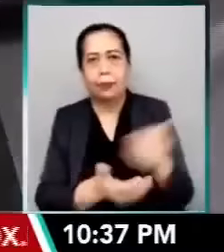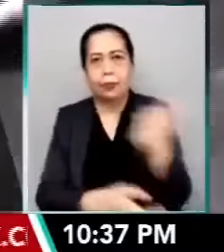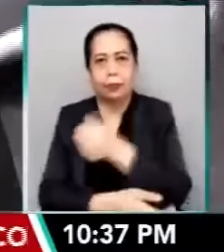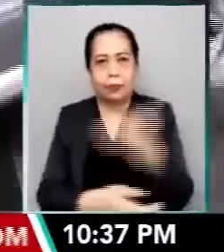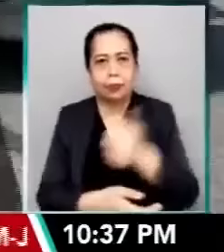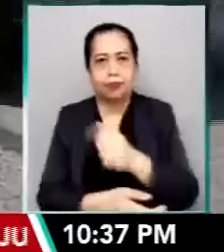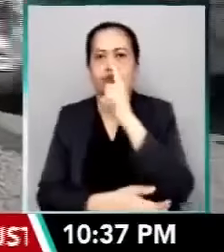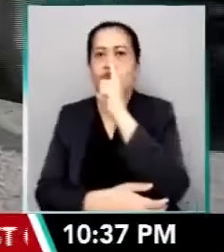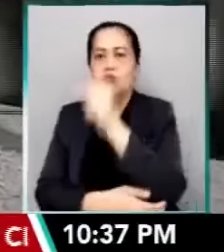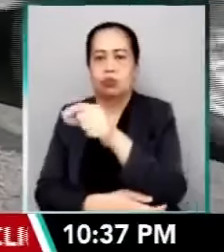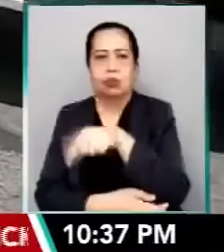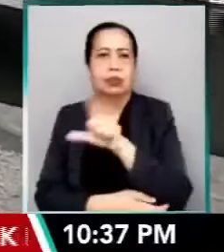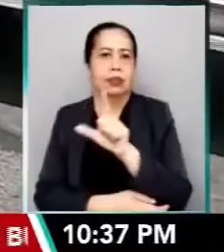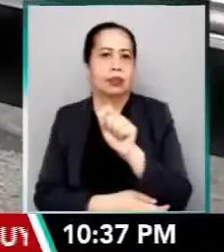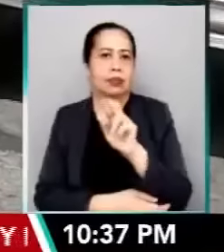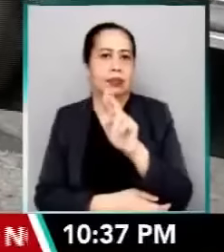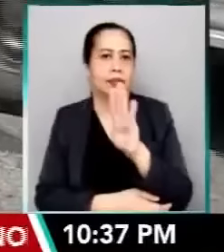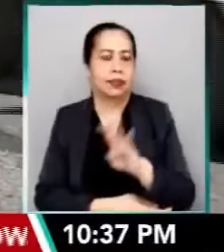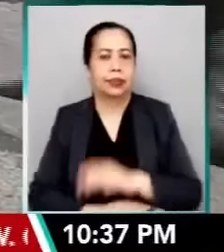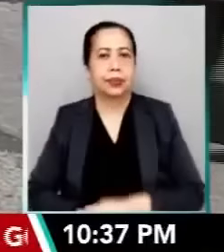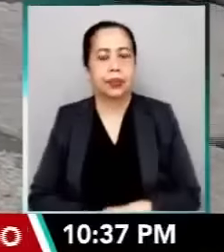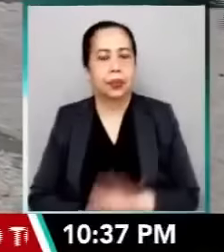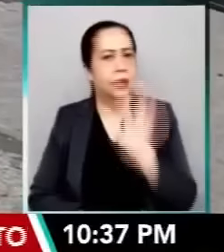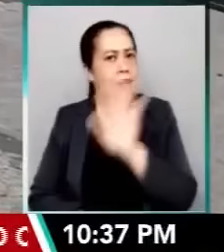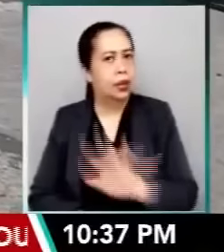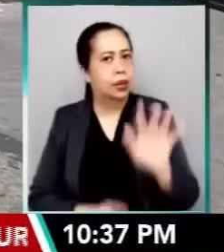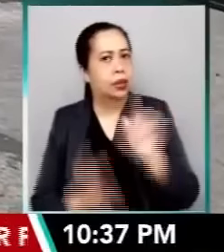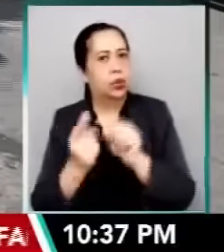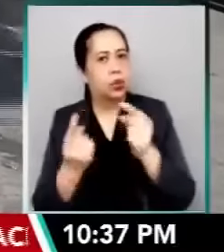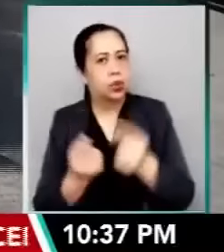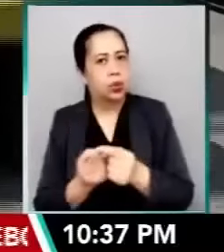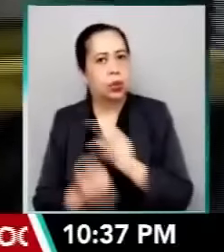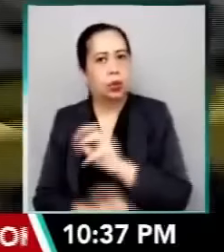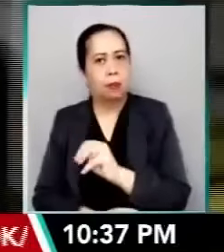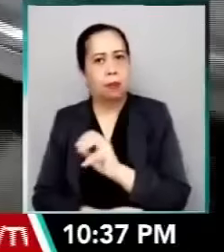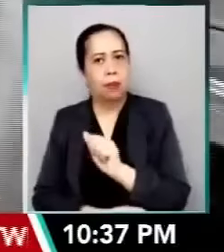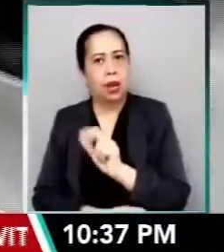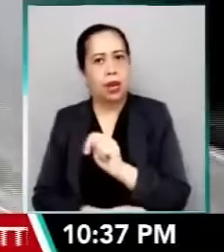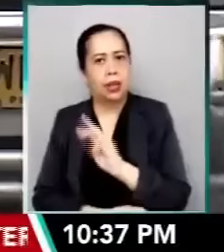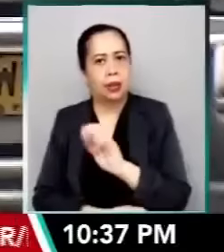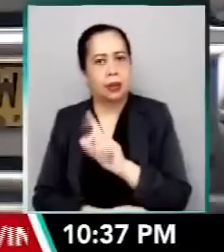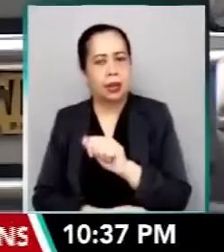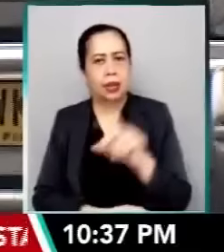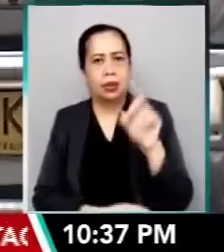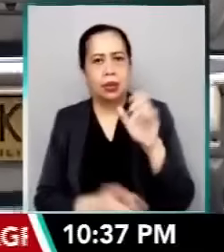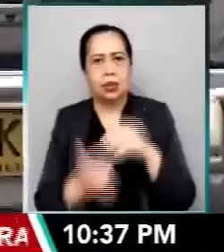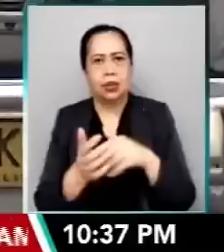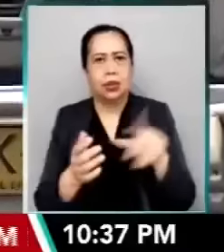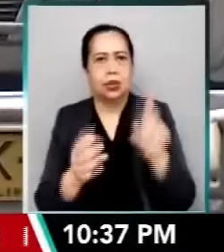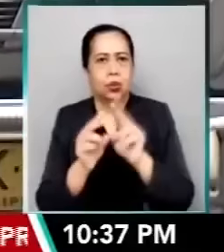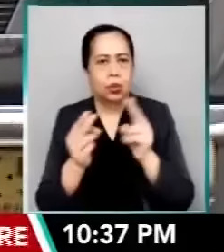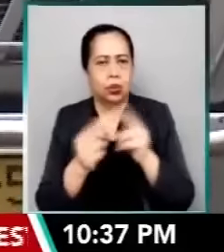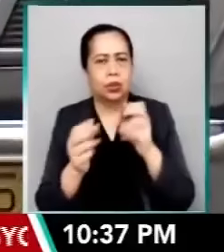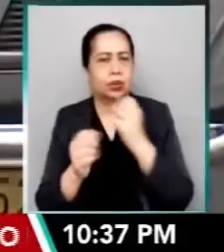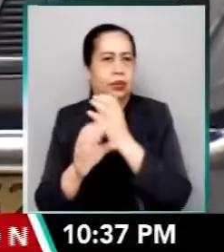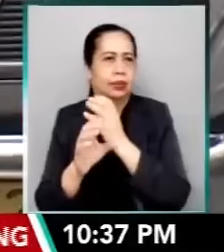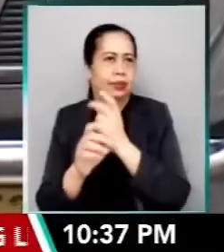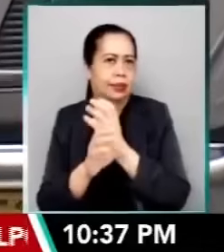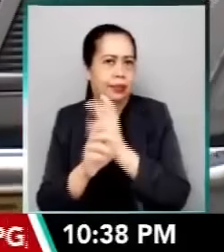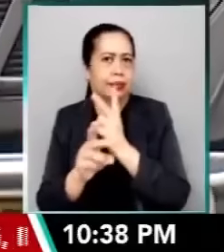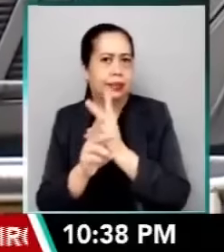sa LTFRB. Sa tansya ng grupong manibela, nasa 100,000 units ng mga traditional jeep at UV Express at